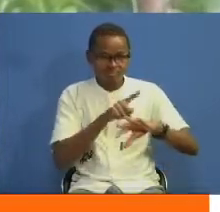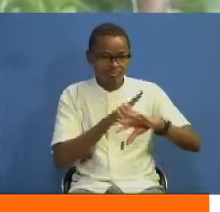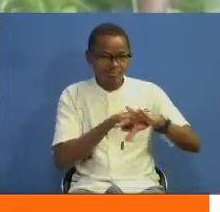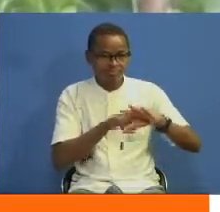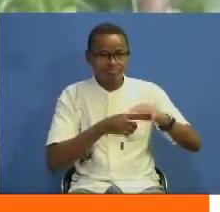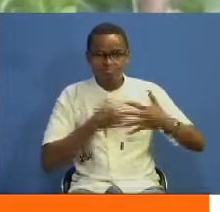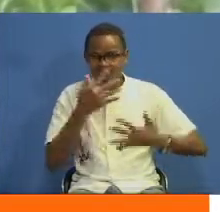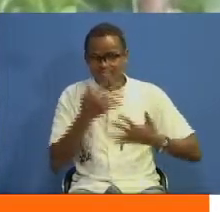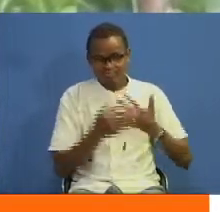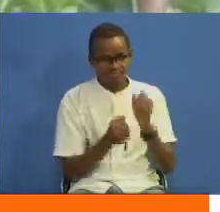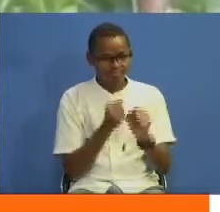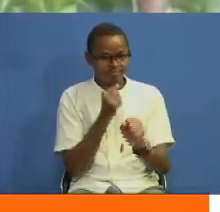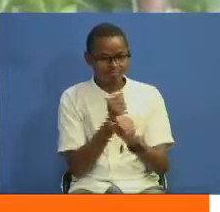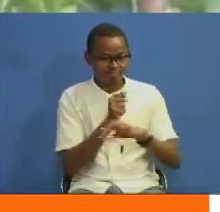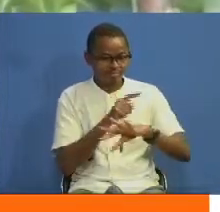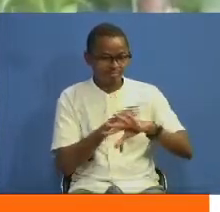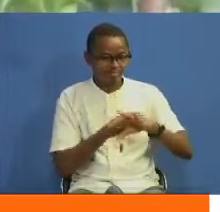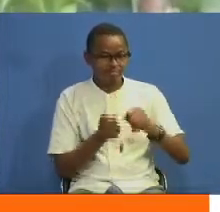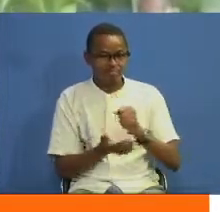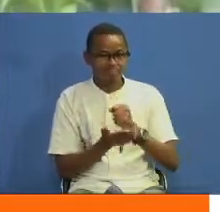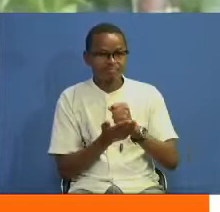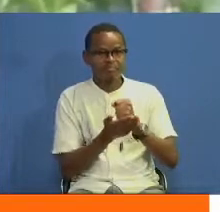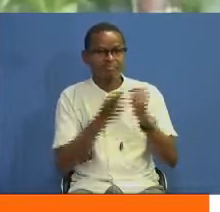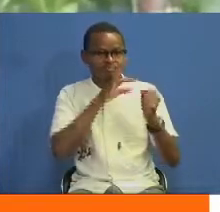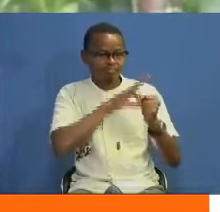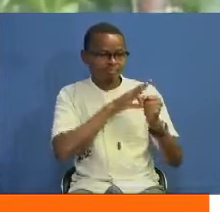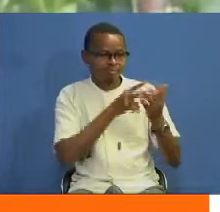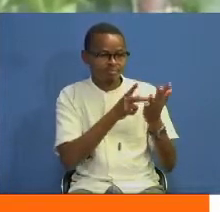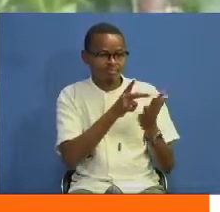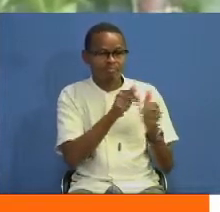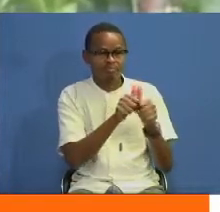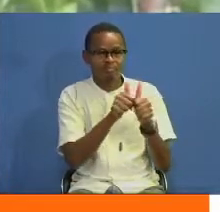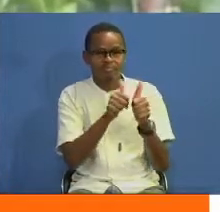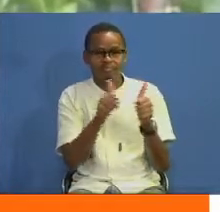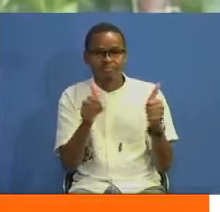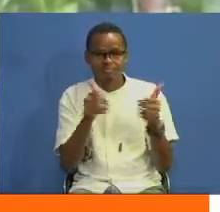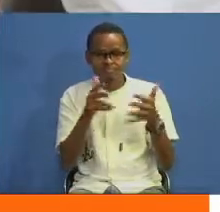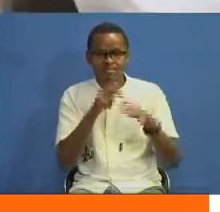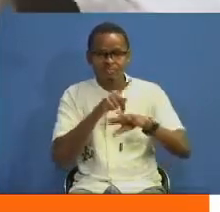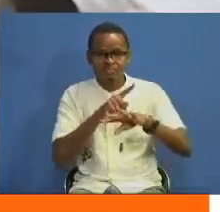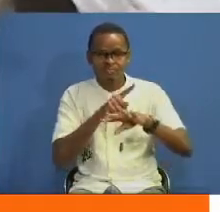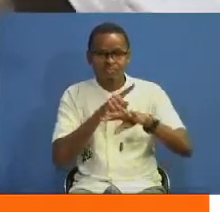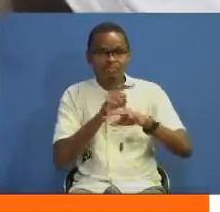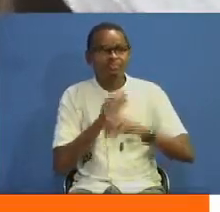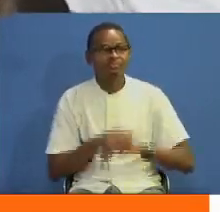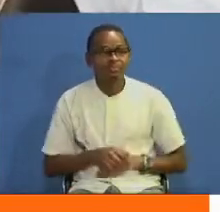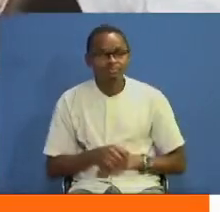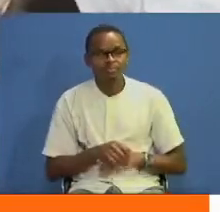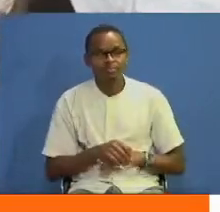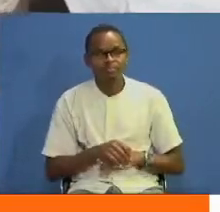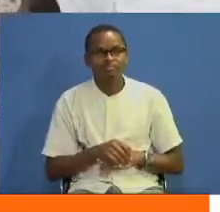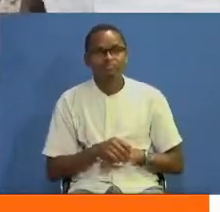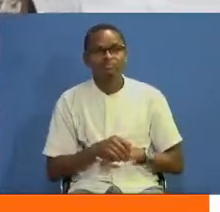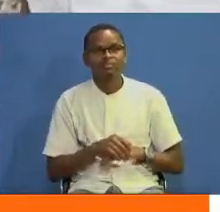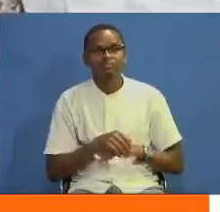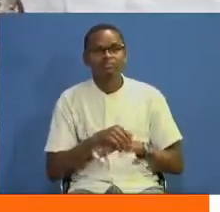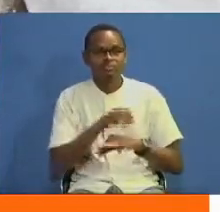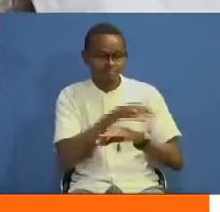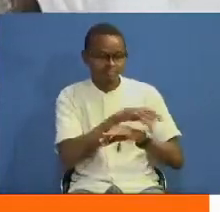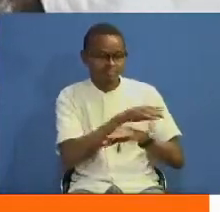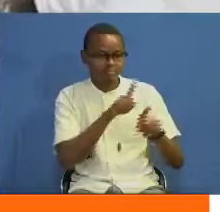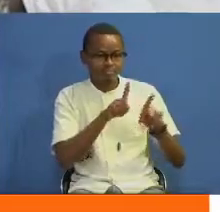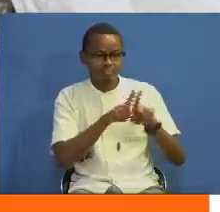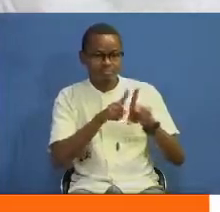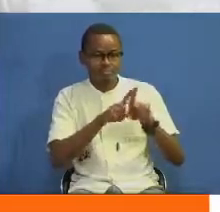nitaifurahia sana kuifanya. Wakati nitakuwa nimesaidiwa nipate bei mzuri, hiyo ndio kazi nitaifanya. Uzalishaji wa matunda haya